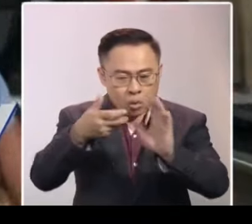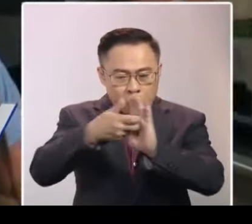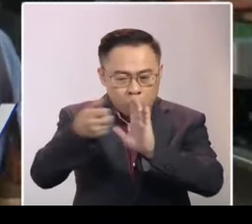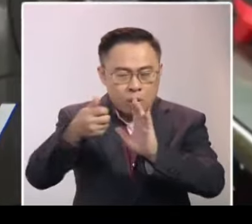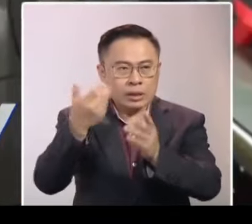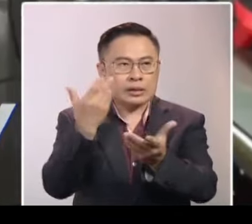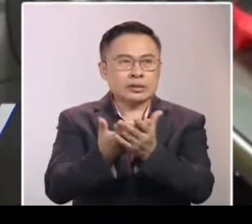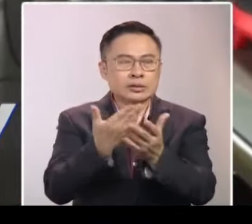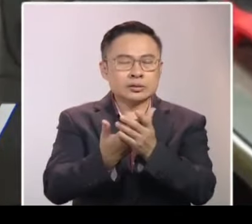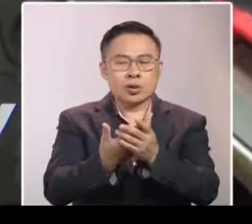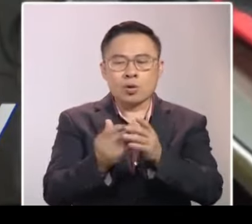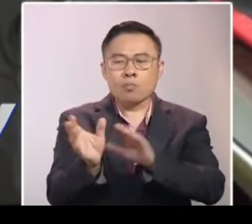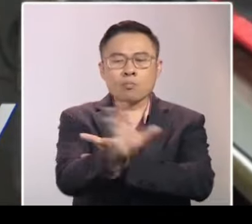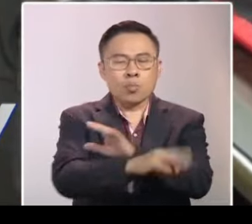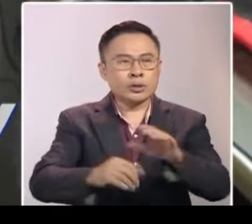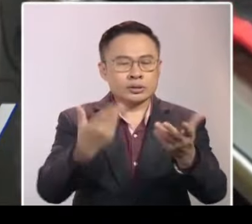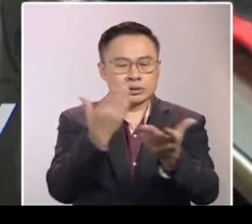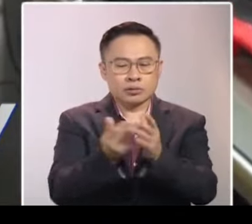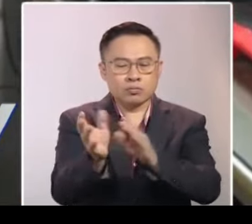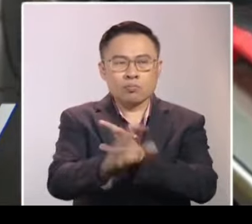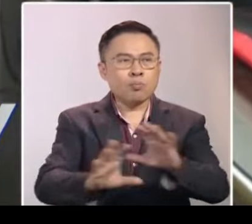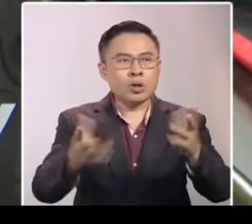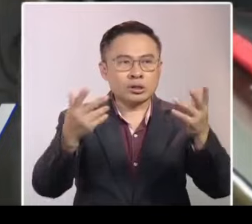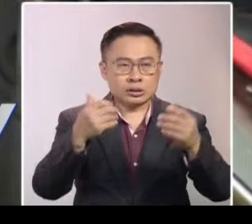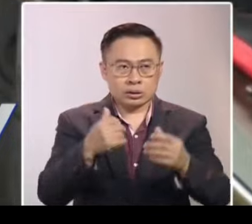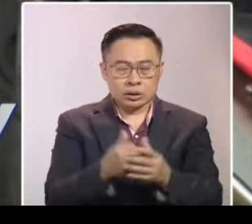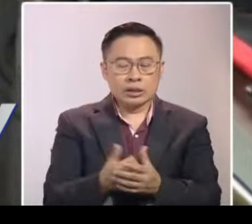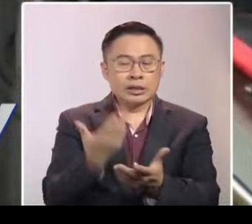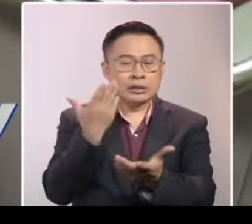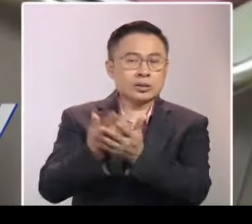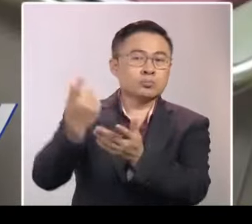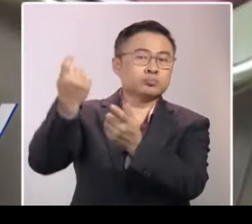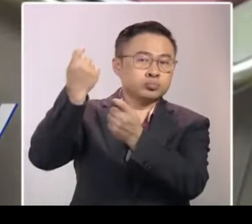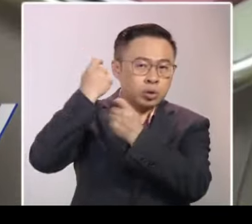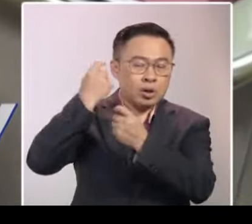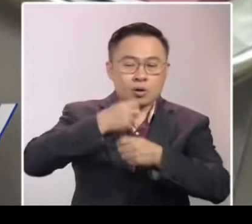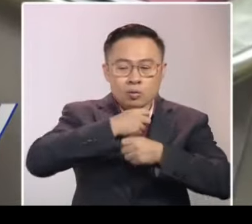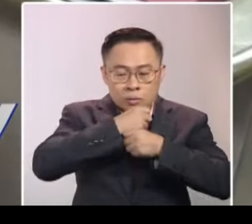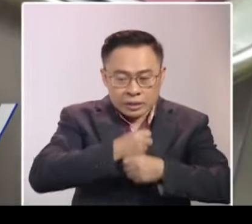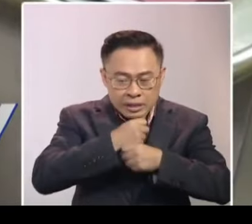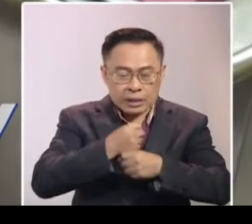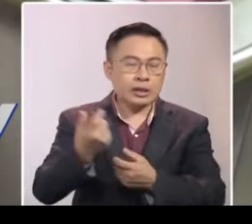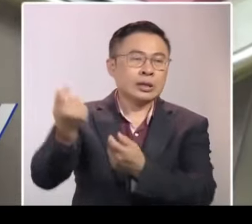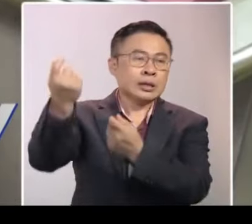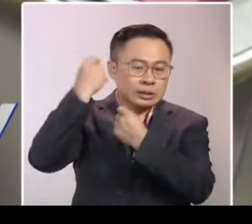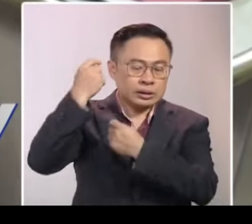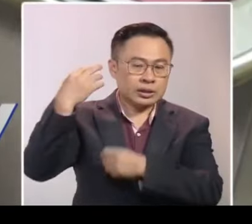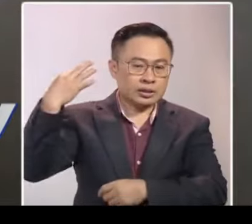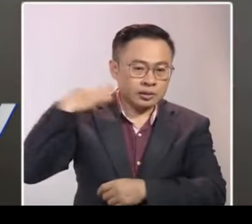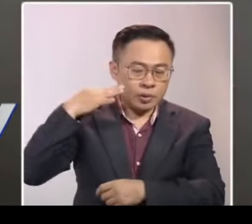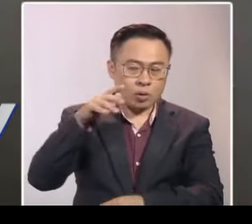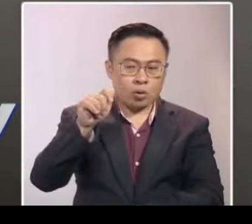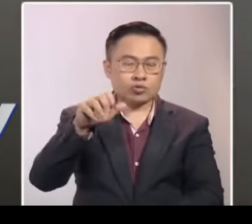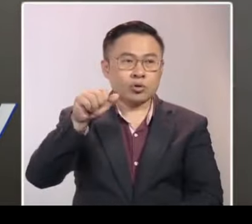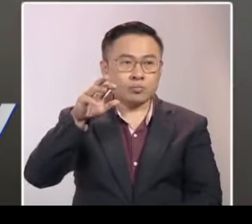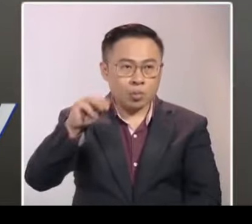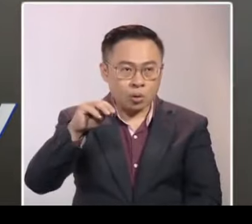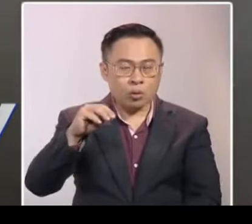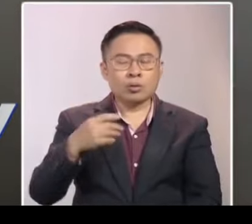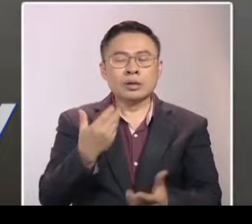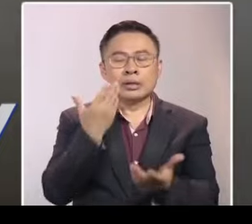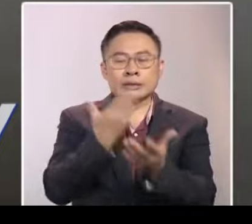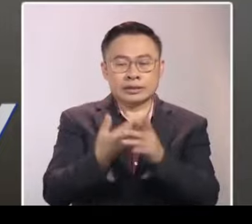รัฐบาลแจกเบี้ยผู้สูงอายุจากอสมเนี่ย 6,800บาทหายวับไปกับตาครับตอน